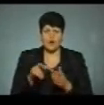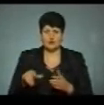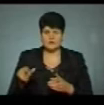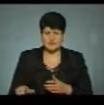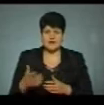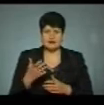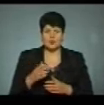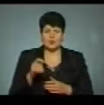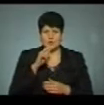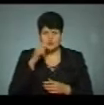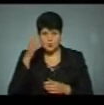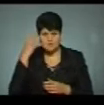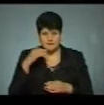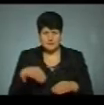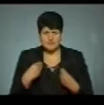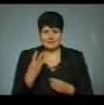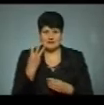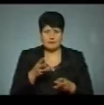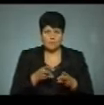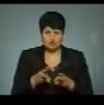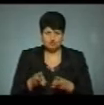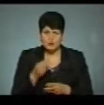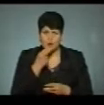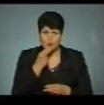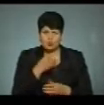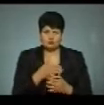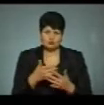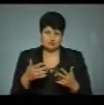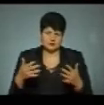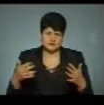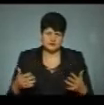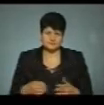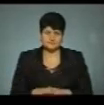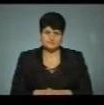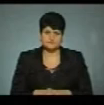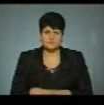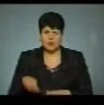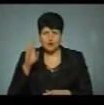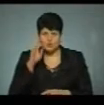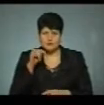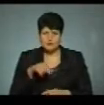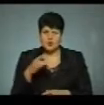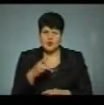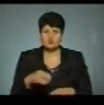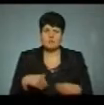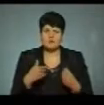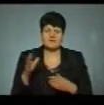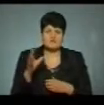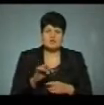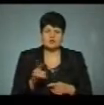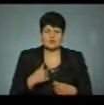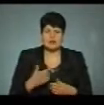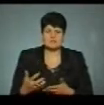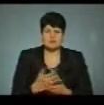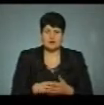коша українського козацтва передадуть 3 буржуйки та продукти, каже наказний отаман Володимир Мосейко. Хлопцям цього разу передаємо все, що нам